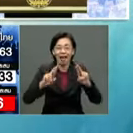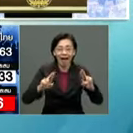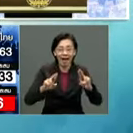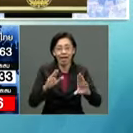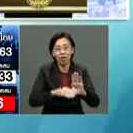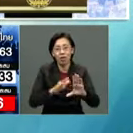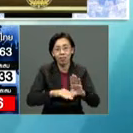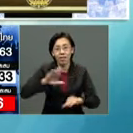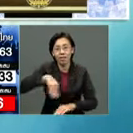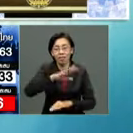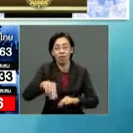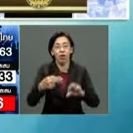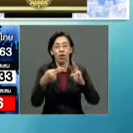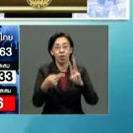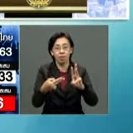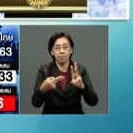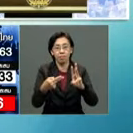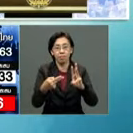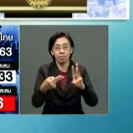น